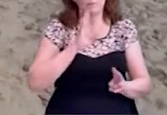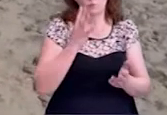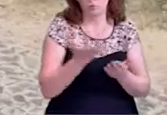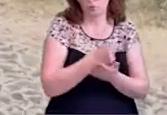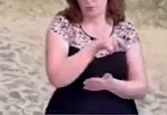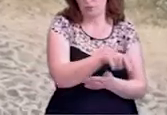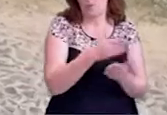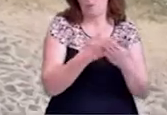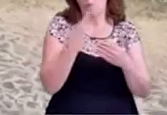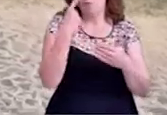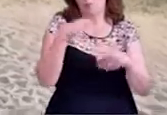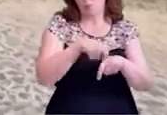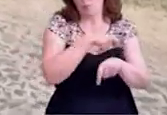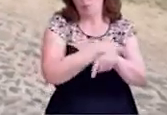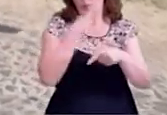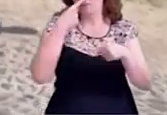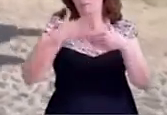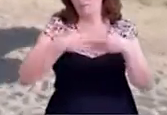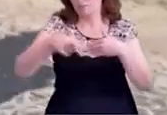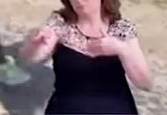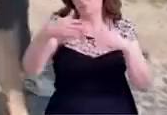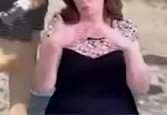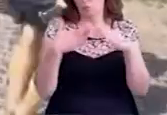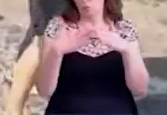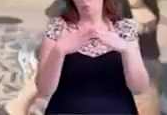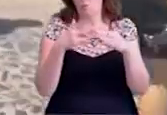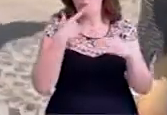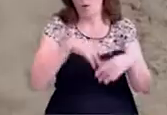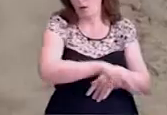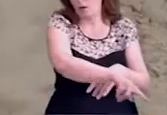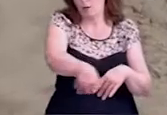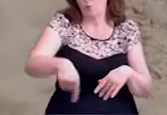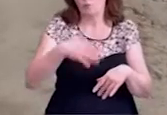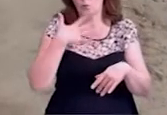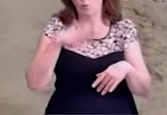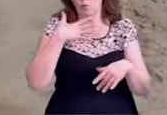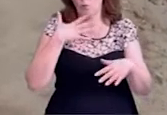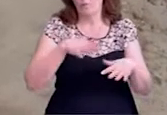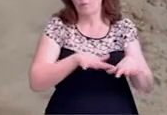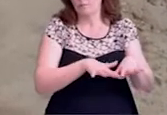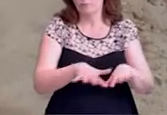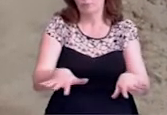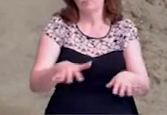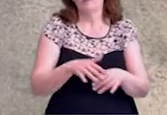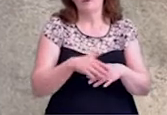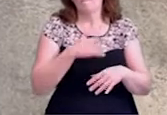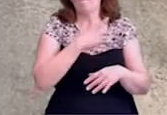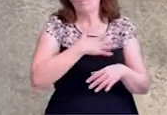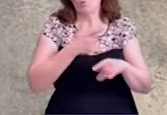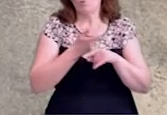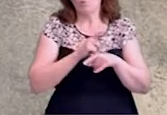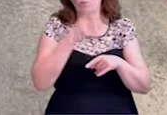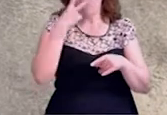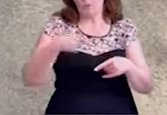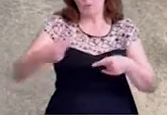місці приблизно за 100 метрів від дому. Метрів на 20 розтяглась калюжа з крові, яка до сьогодні запеклась на сонці. Поряд сліди